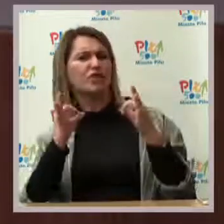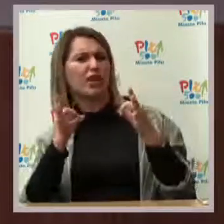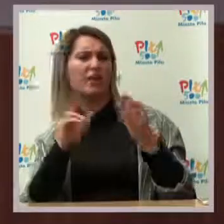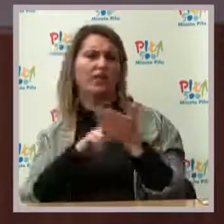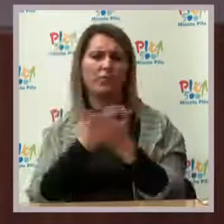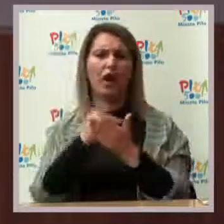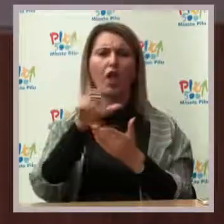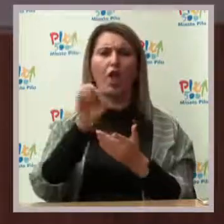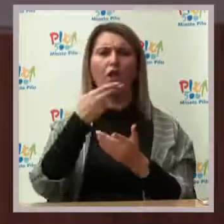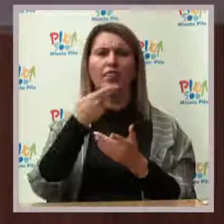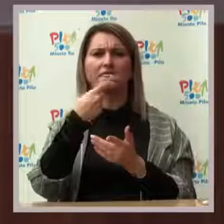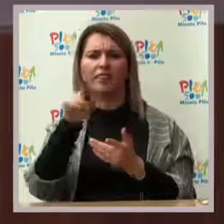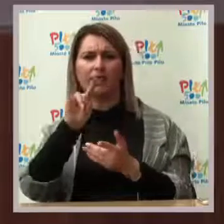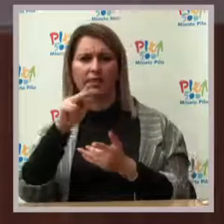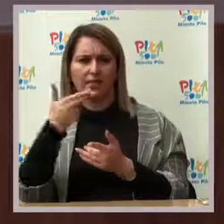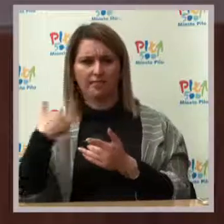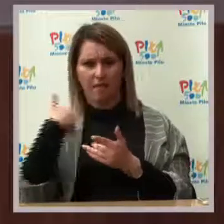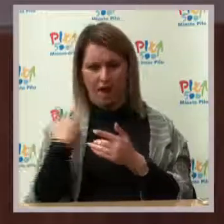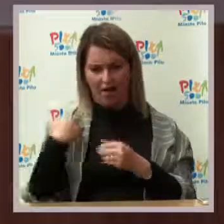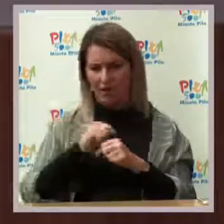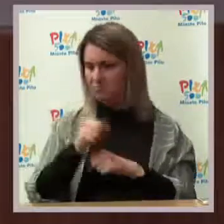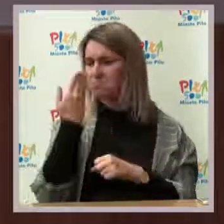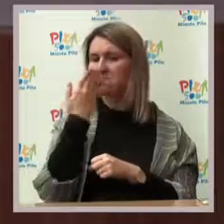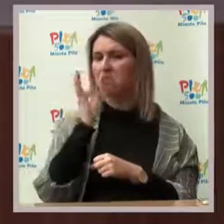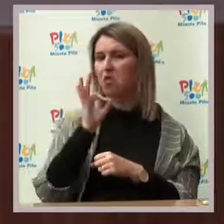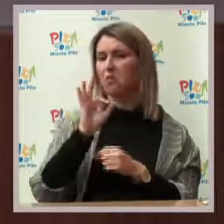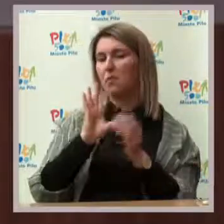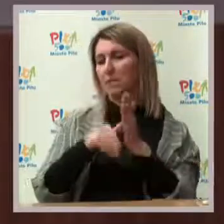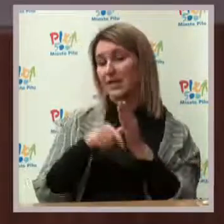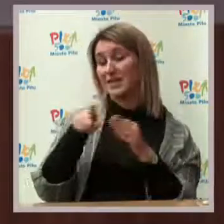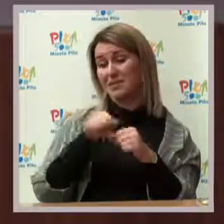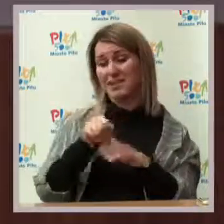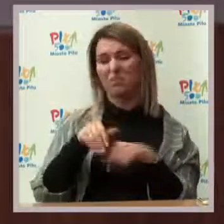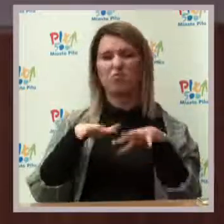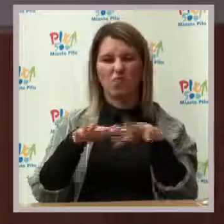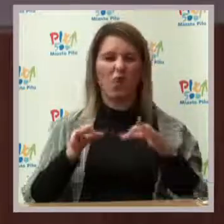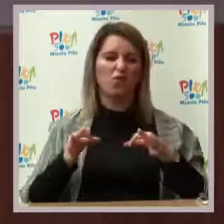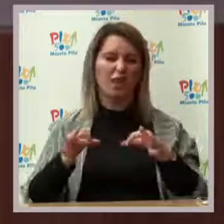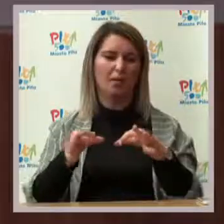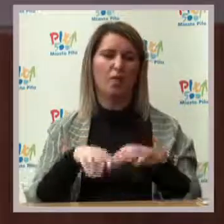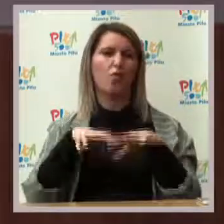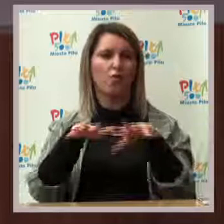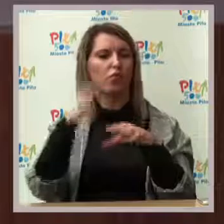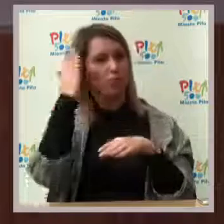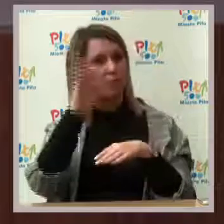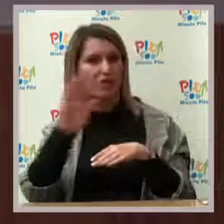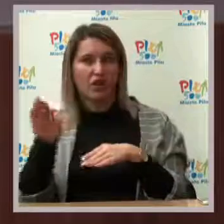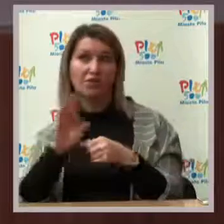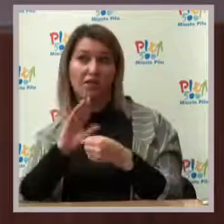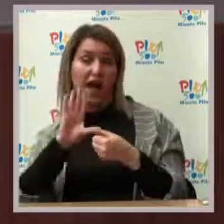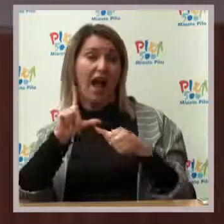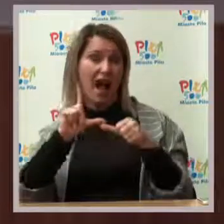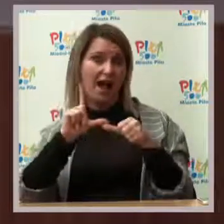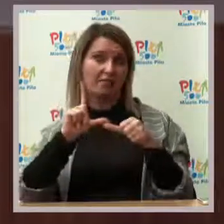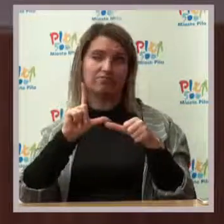dla wielu miast polskich mógłby być wzorem, pomimo wielkiego ruchu, wielkiej ilości mieszkańców. Te